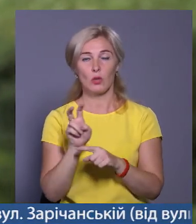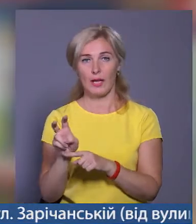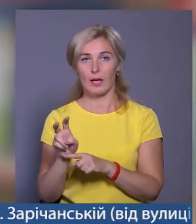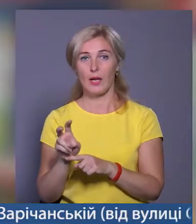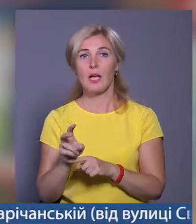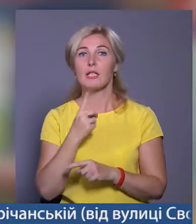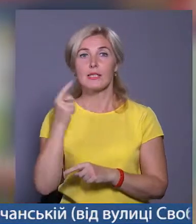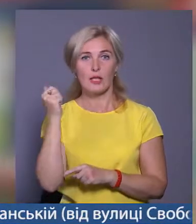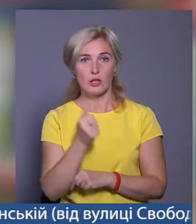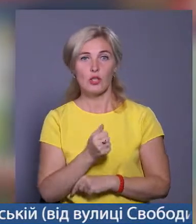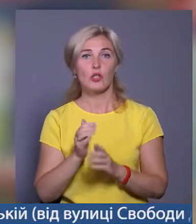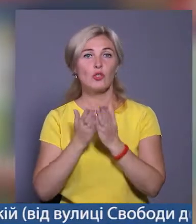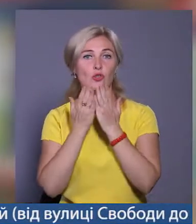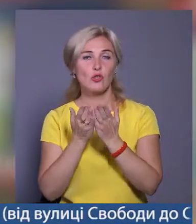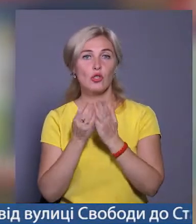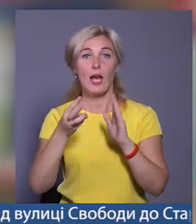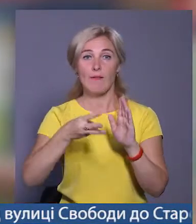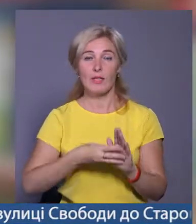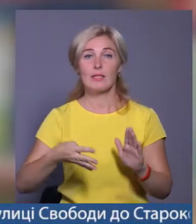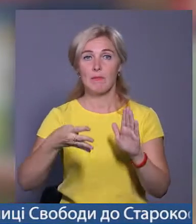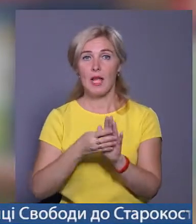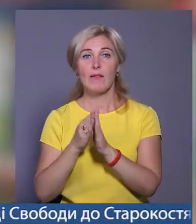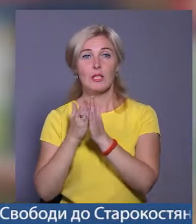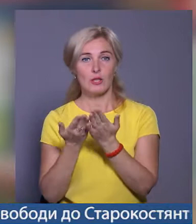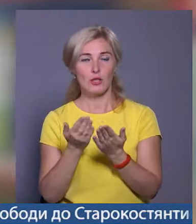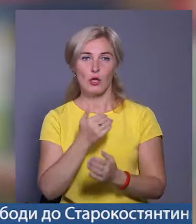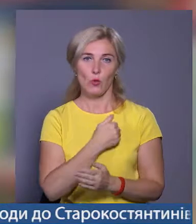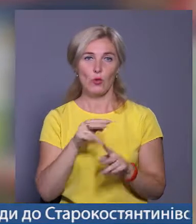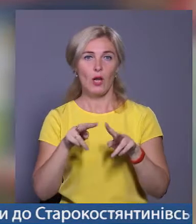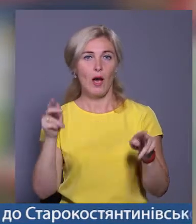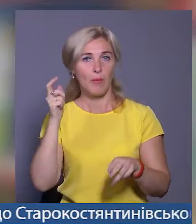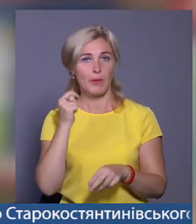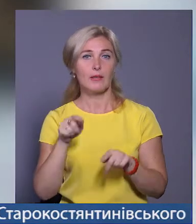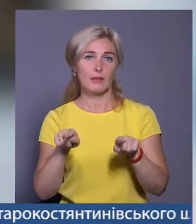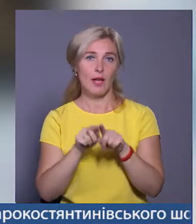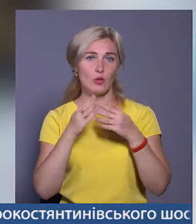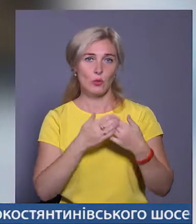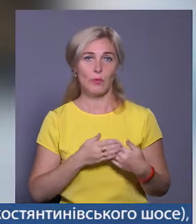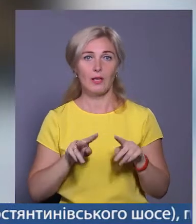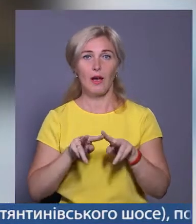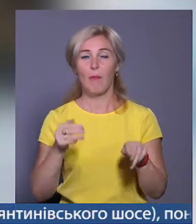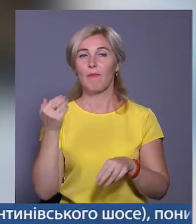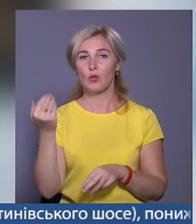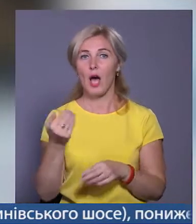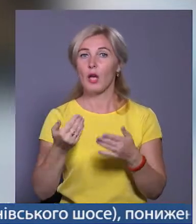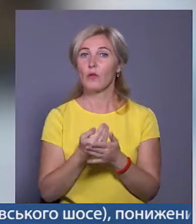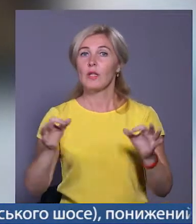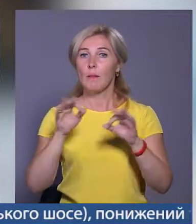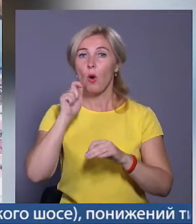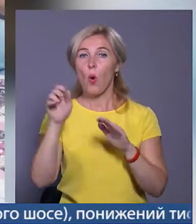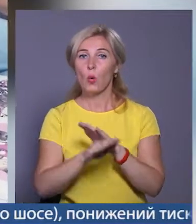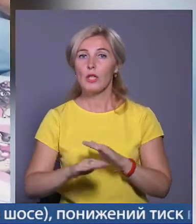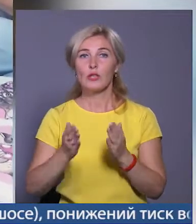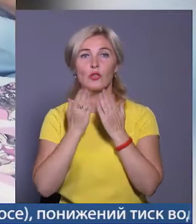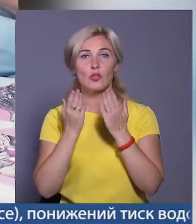поповнити свій багаж знань 8-9 книгами. І хоче, аби однолітки теж любили їх, як вона. Новини про Україну читала тоді,